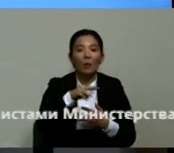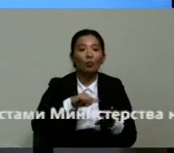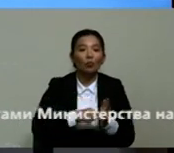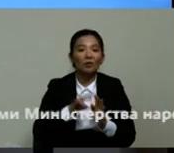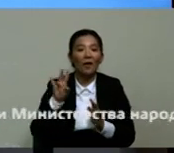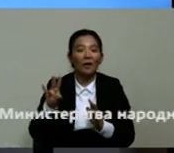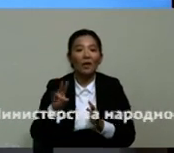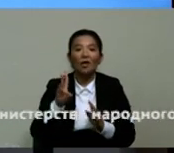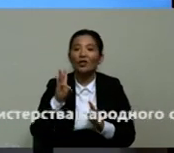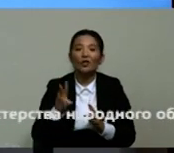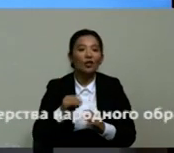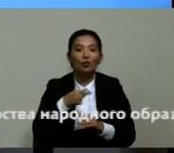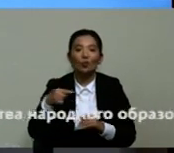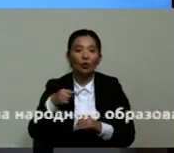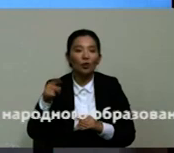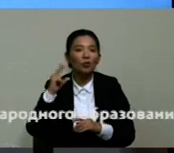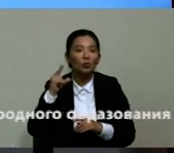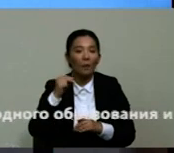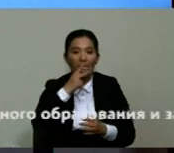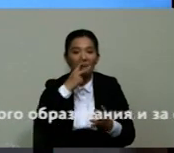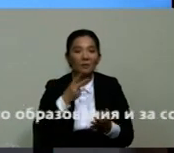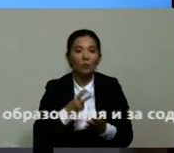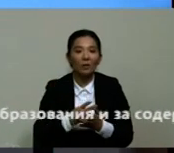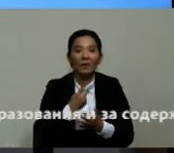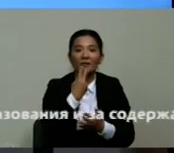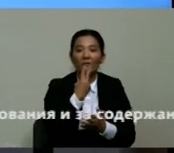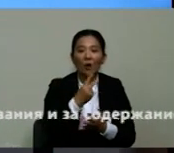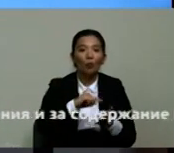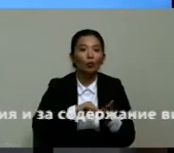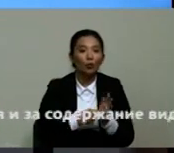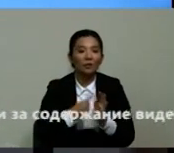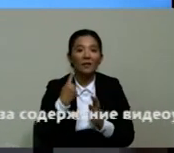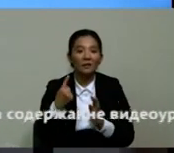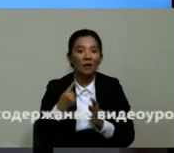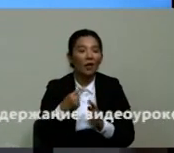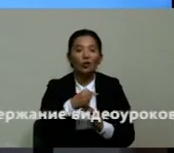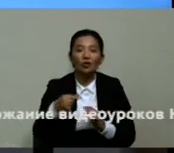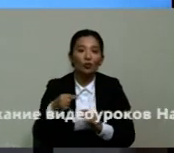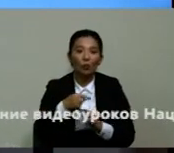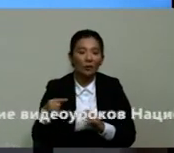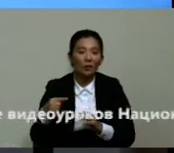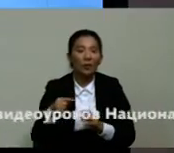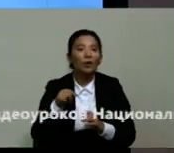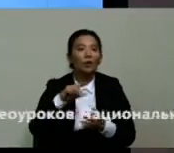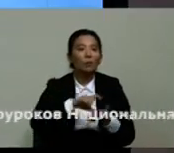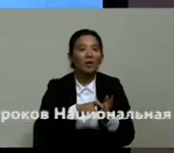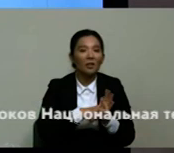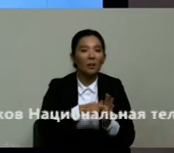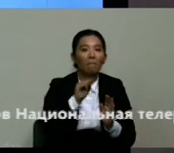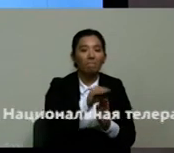n, нечетное. Ну, давайте посмотрим. 2 умножен на 1, нечетное, идет плитка